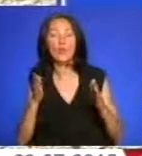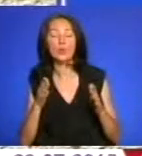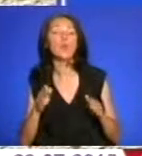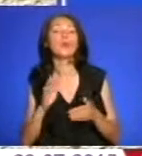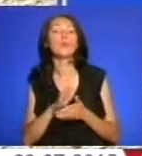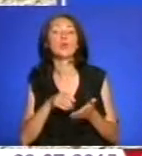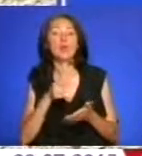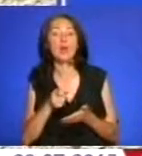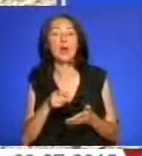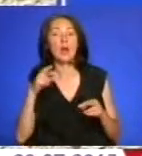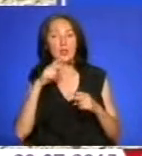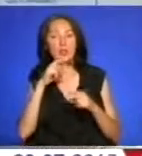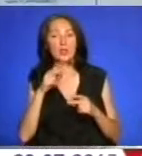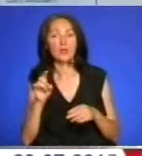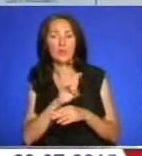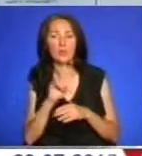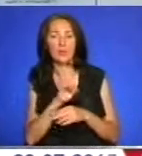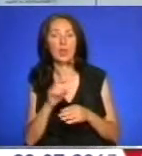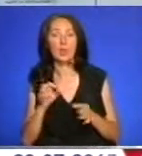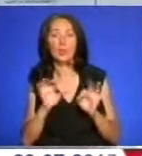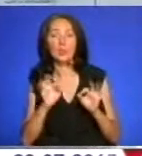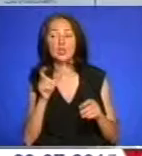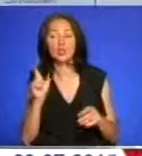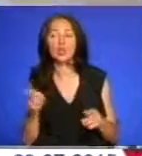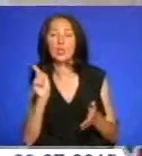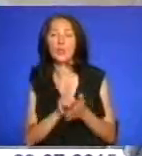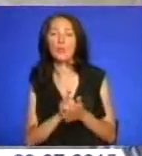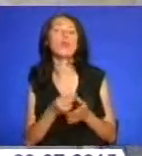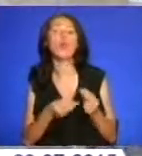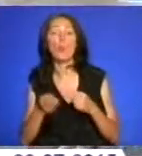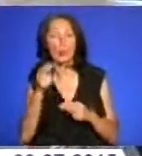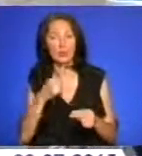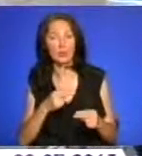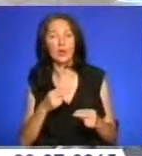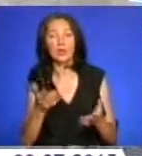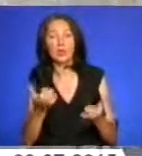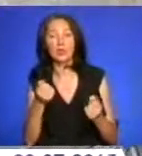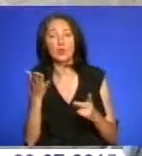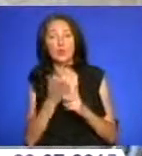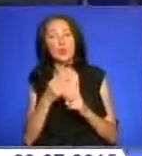неправдивої інформації людина повинна компенсувати одержану субсидію у подвійному розмірі.